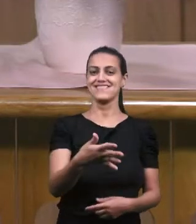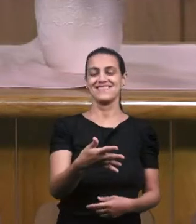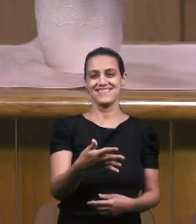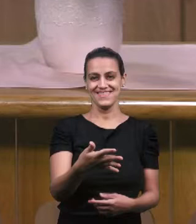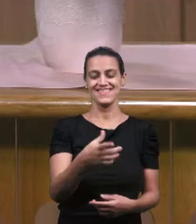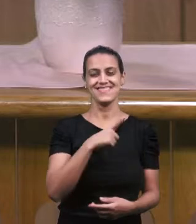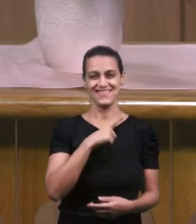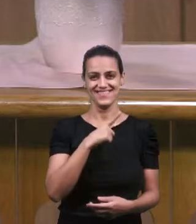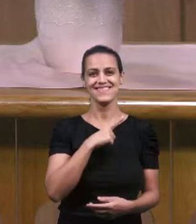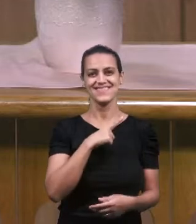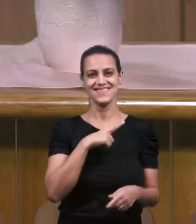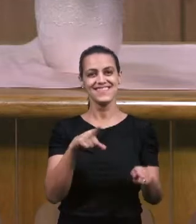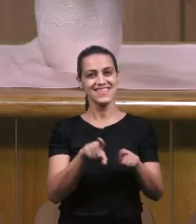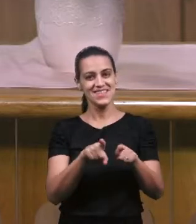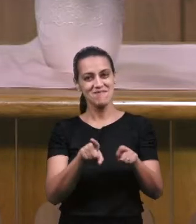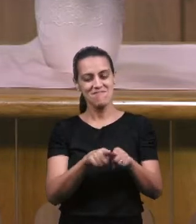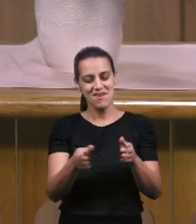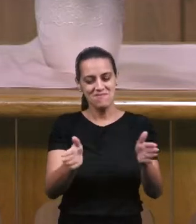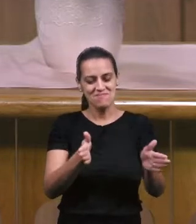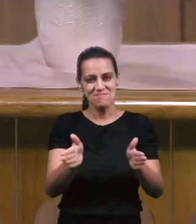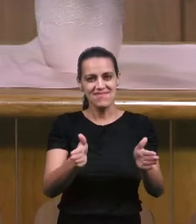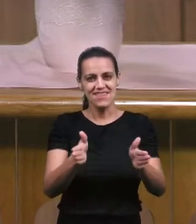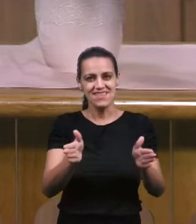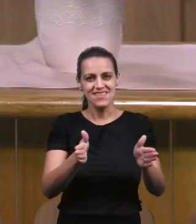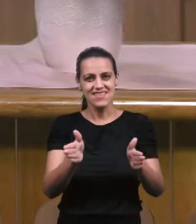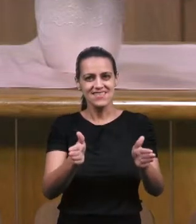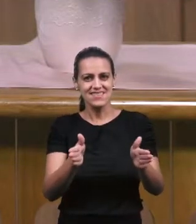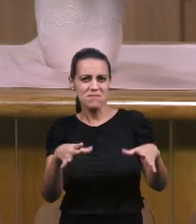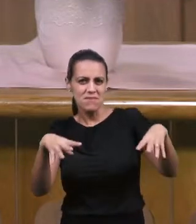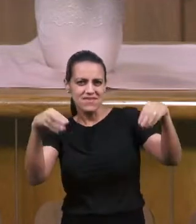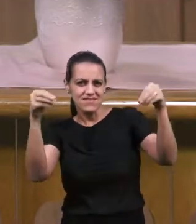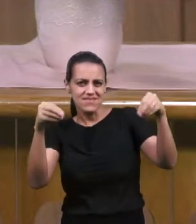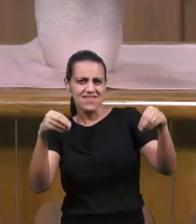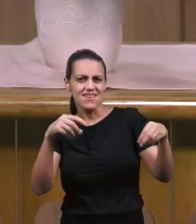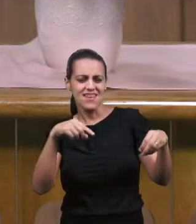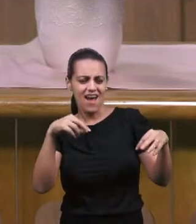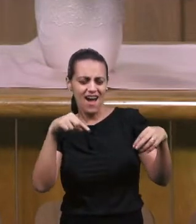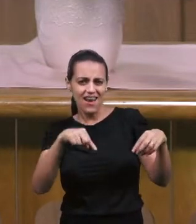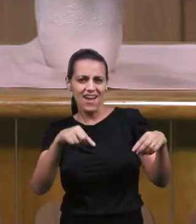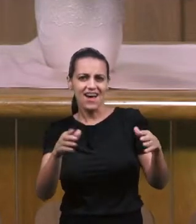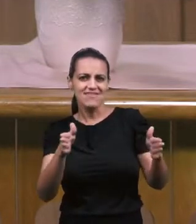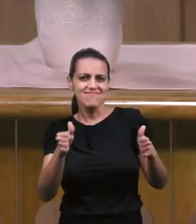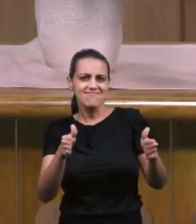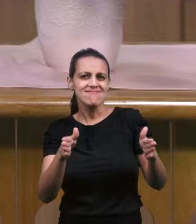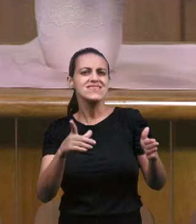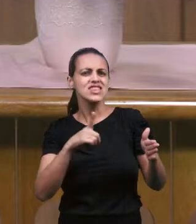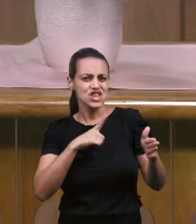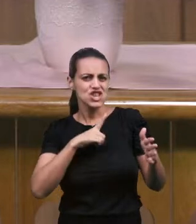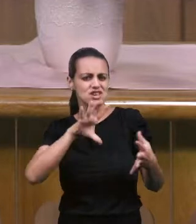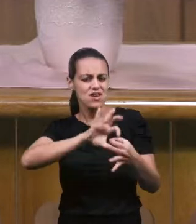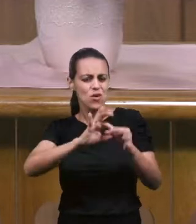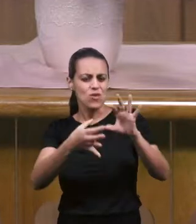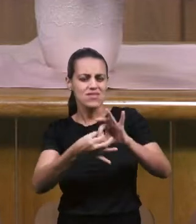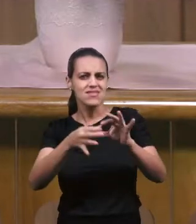d'obscurité qui est appelée la période médiévale, où tout était dans un contexte religieux